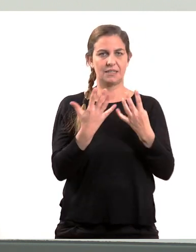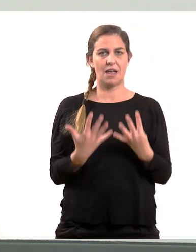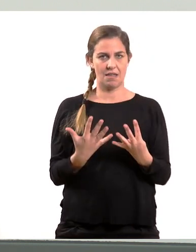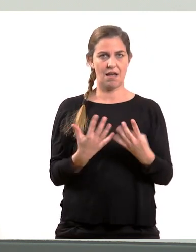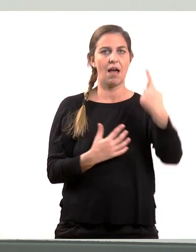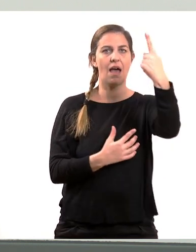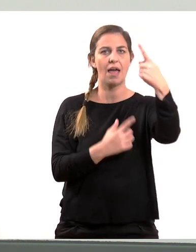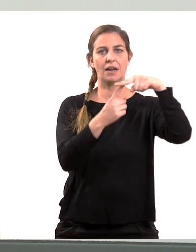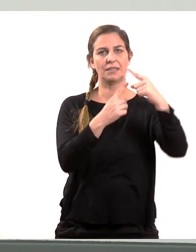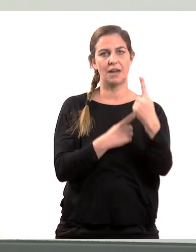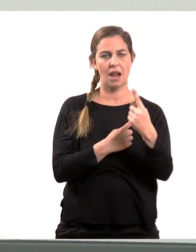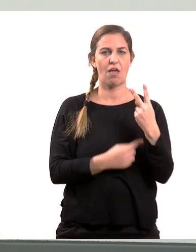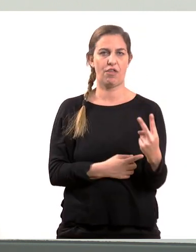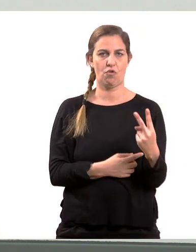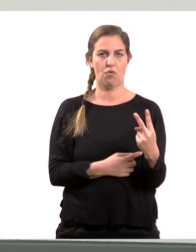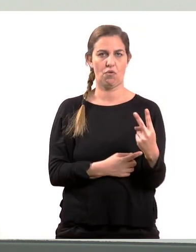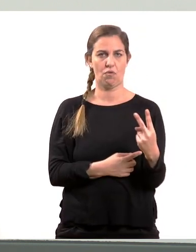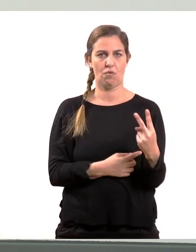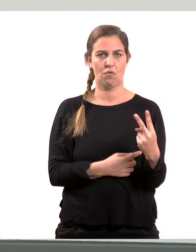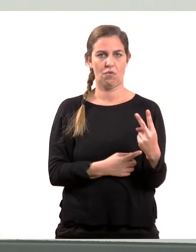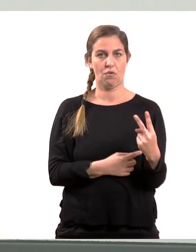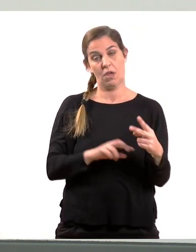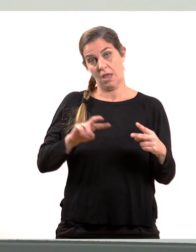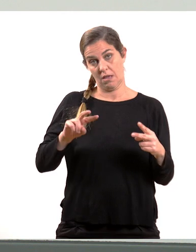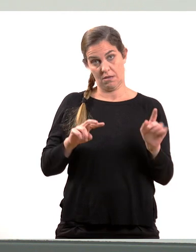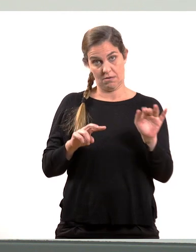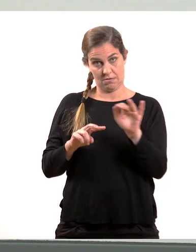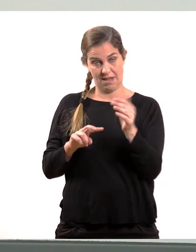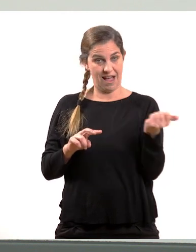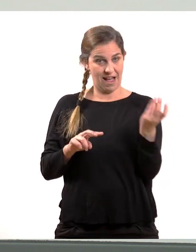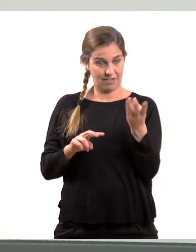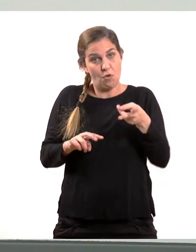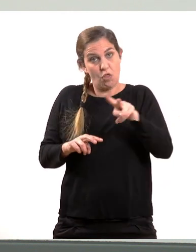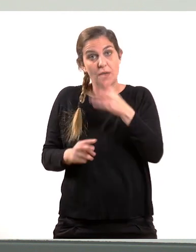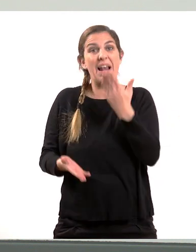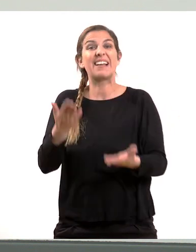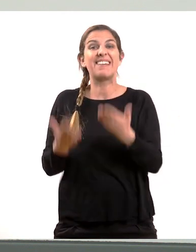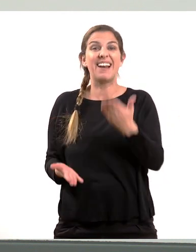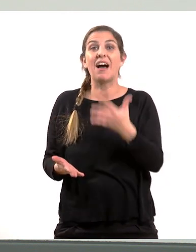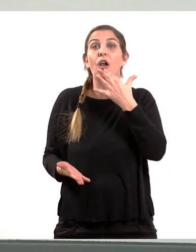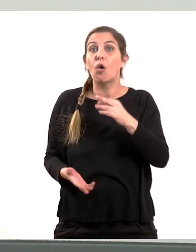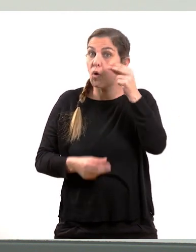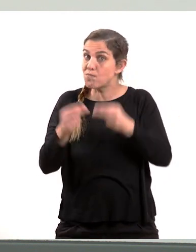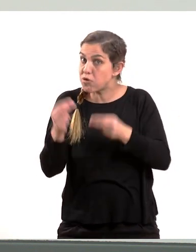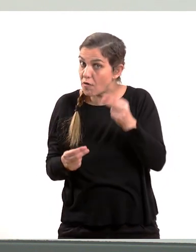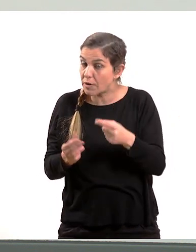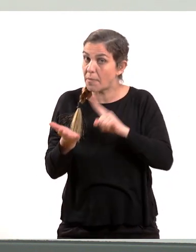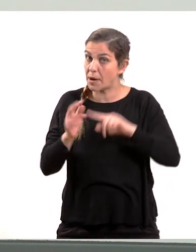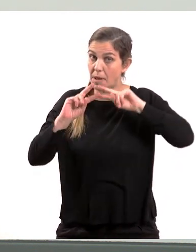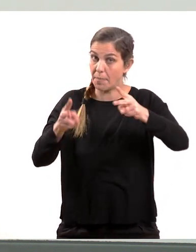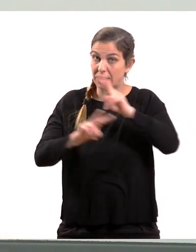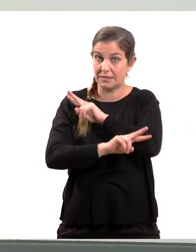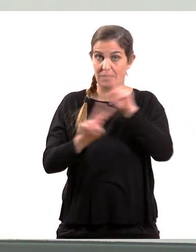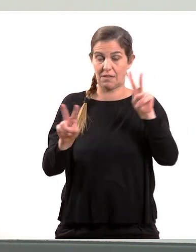1, 2. Να βάλω και κιλά, γιατί είναι πρόβλημα, δεν είναι σκέτη πράξη. Άρα,